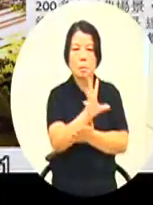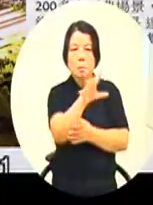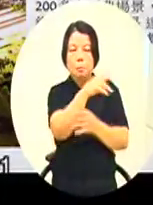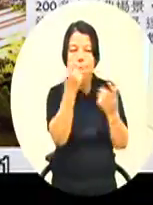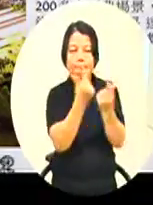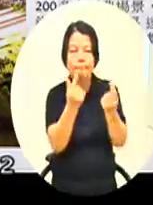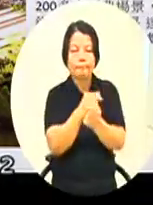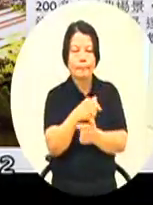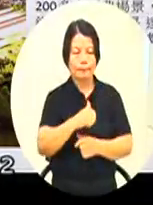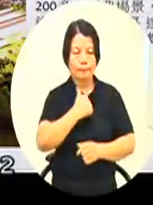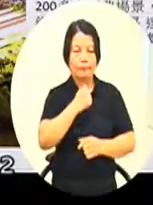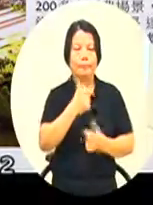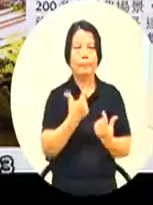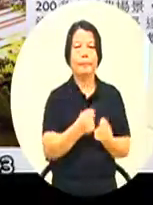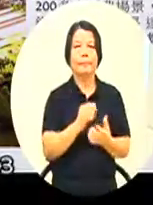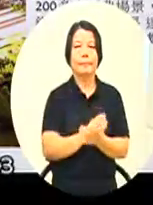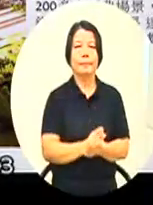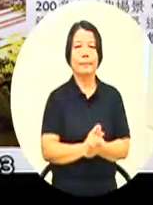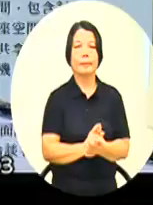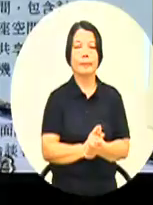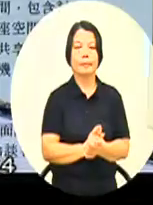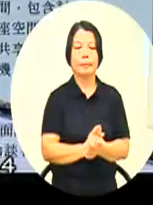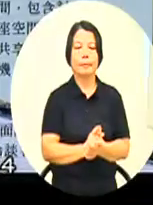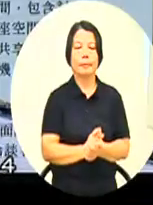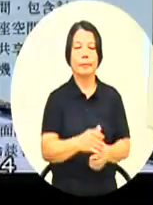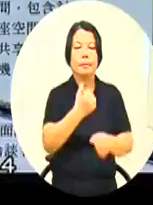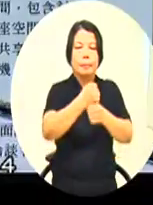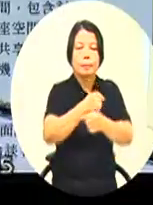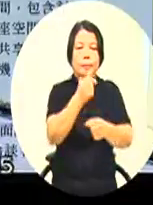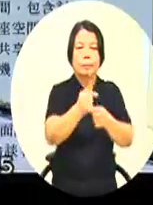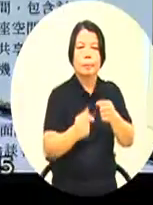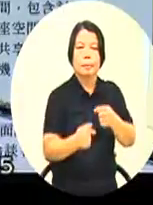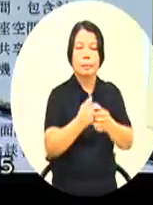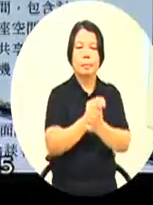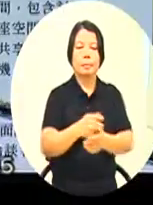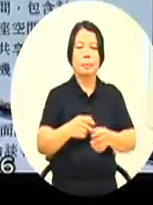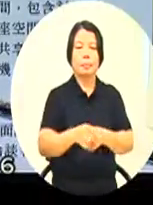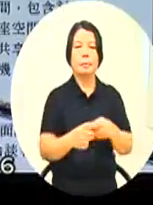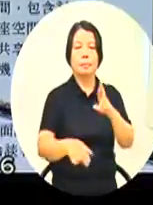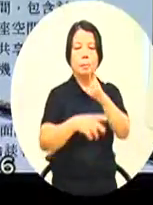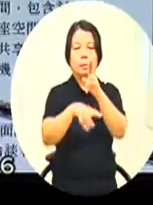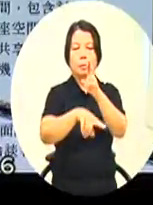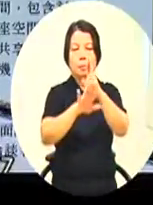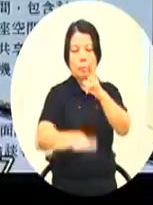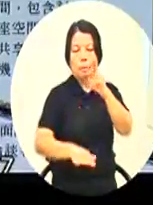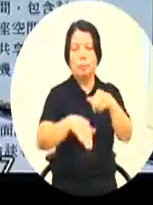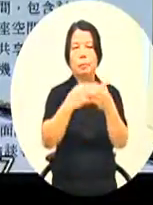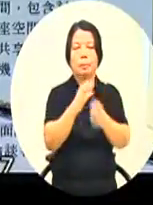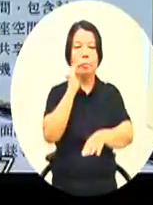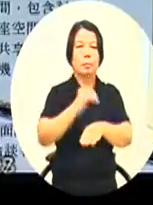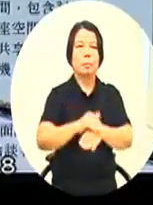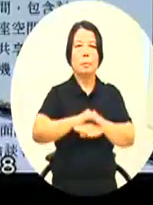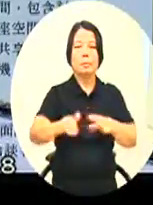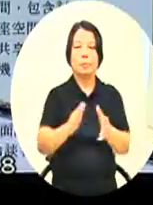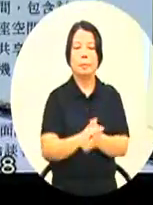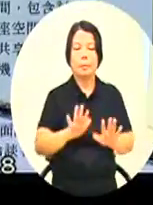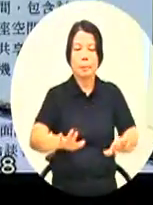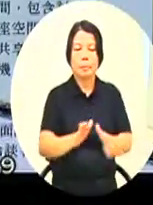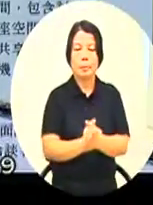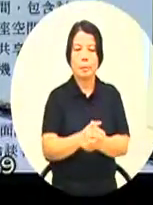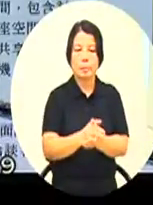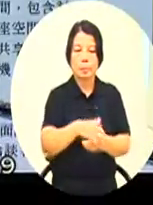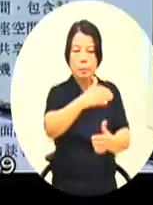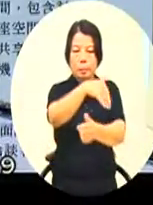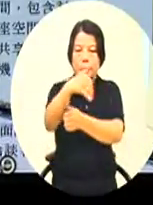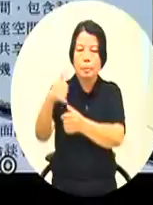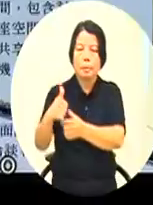哦。那另外博二工创基地我们预计在年底会完成哦，那我们目前正在进行招募伙